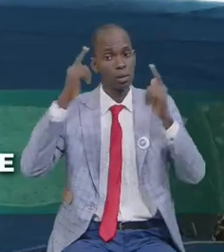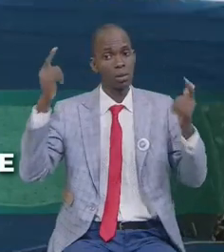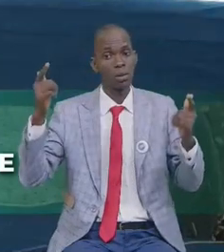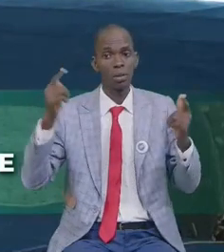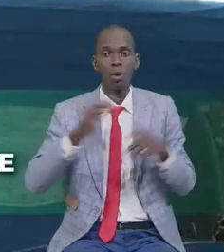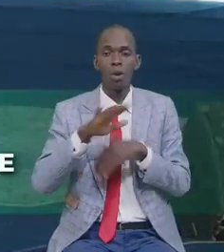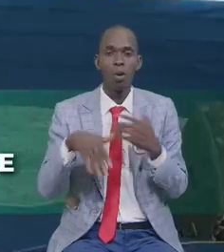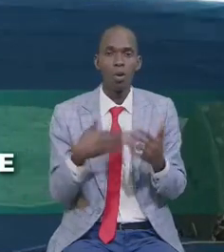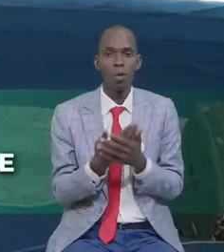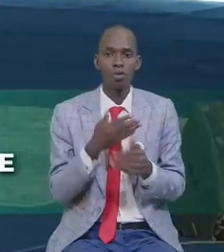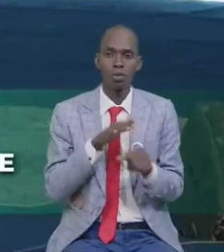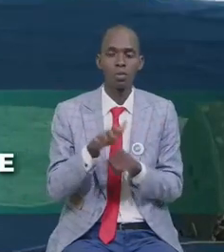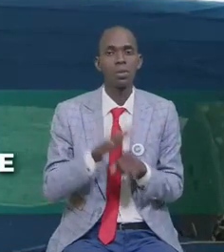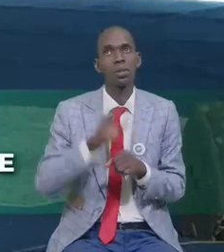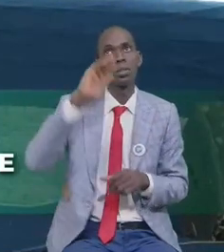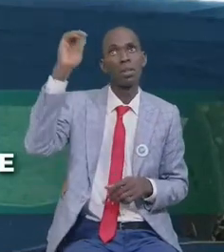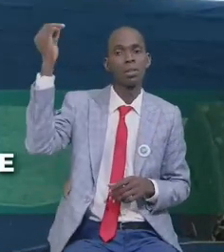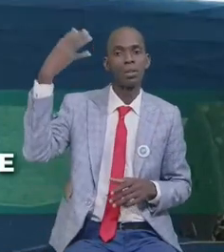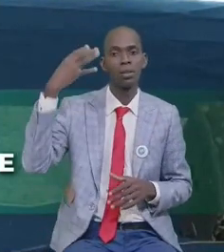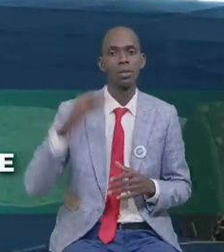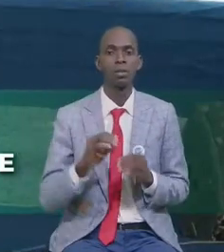suffisante. Deuxièmement,